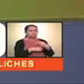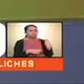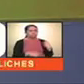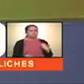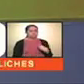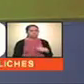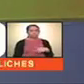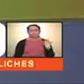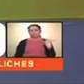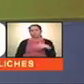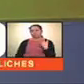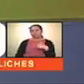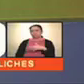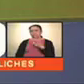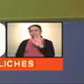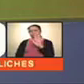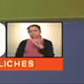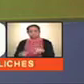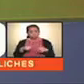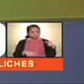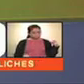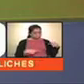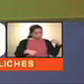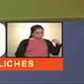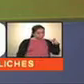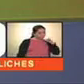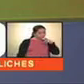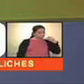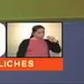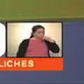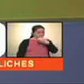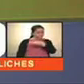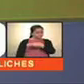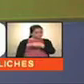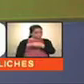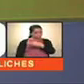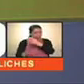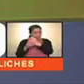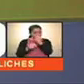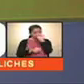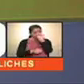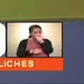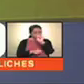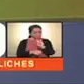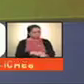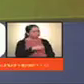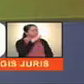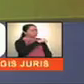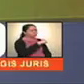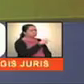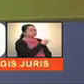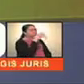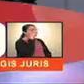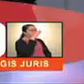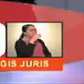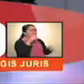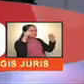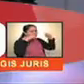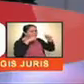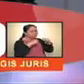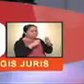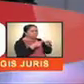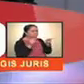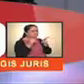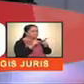mo ako, sir, ngayon, sir. Taka muna. So inutusan ka ni nanay na kumuha ng shabu. Opo, nagdadrags po kami dyan sa CR niya